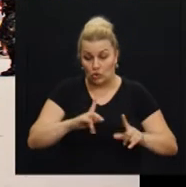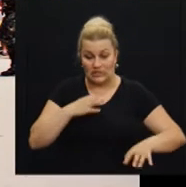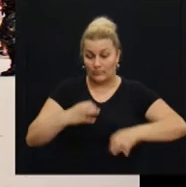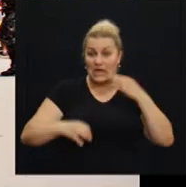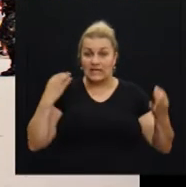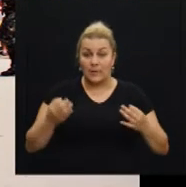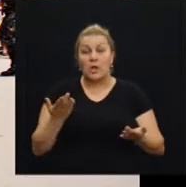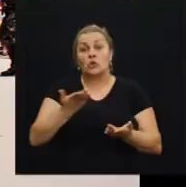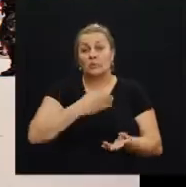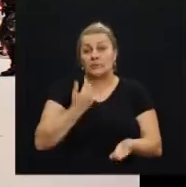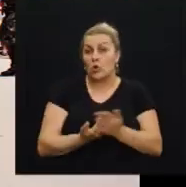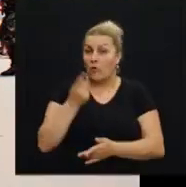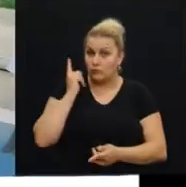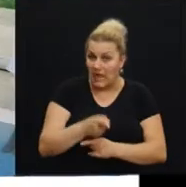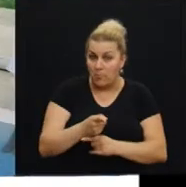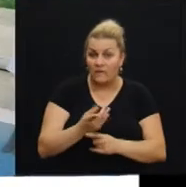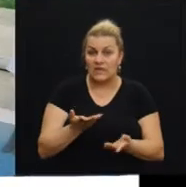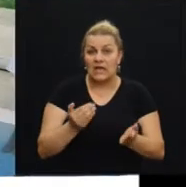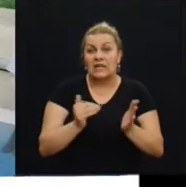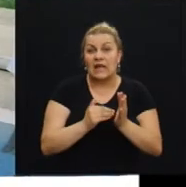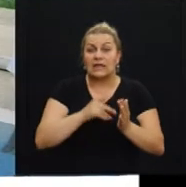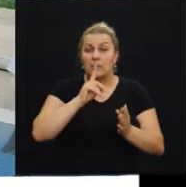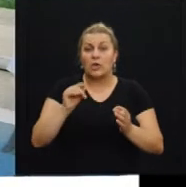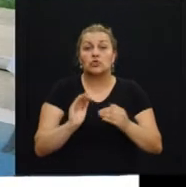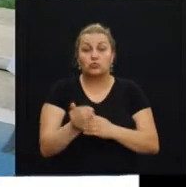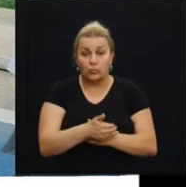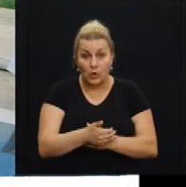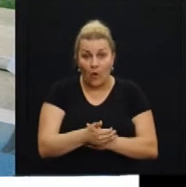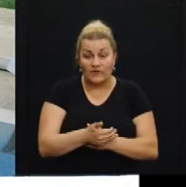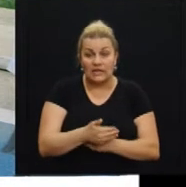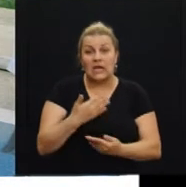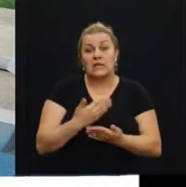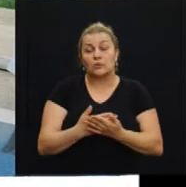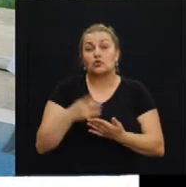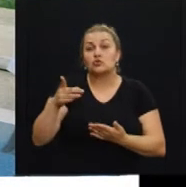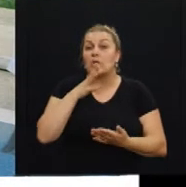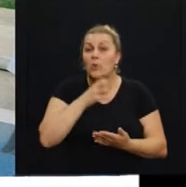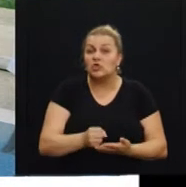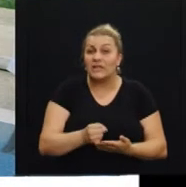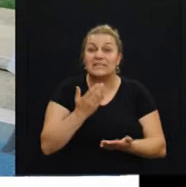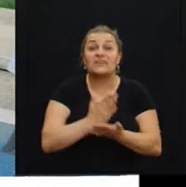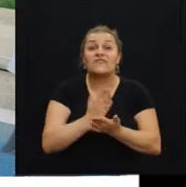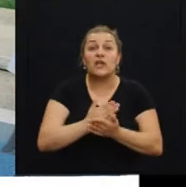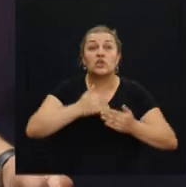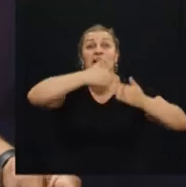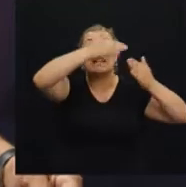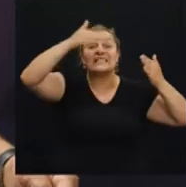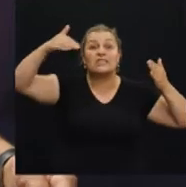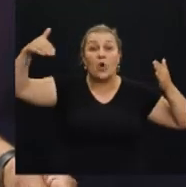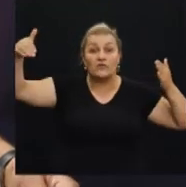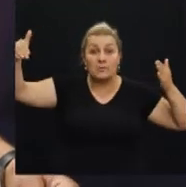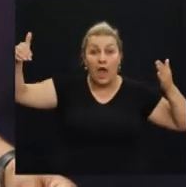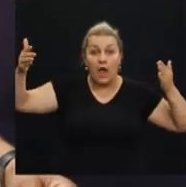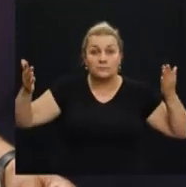došla je nova zapovjed da treba ići u Dubrovnik jer da su četnici već na zidinama, da su to kao ulične